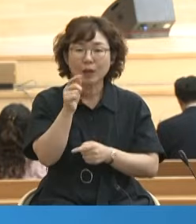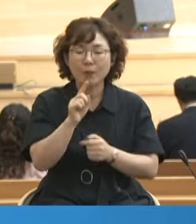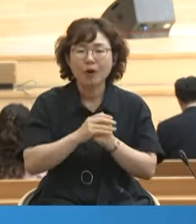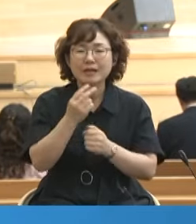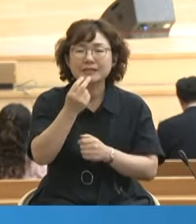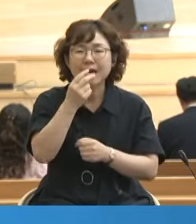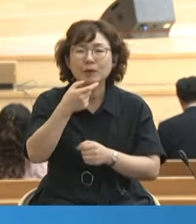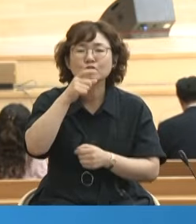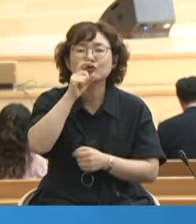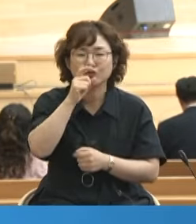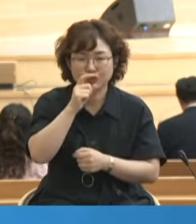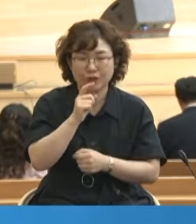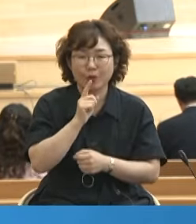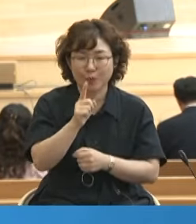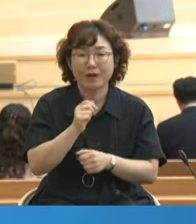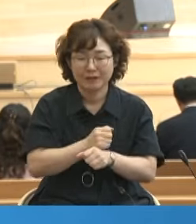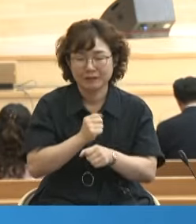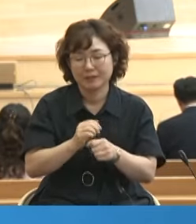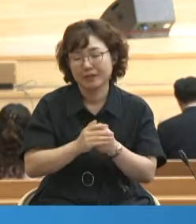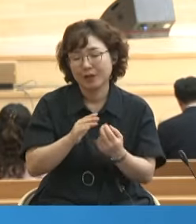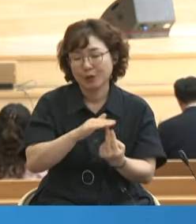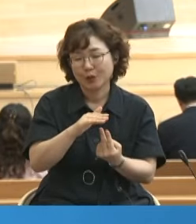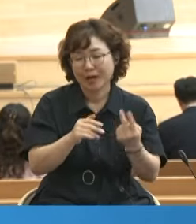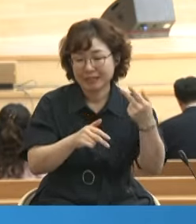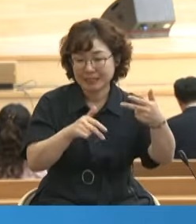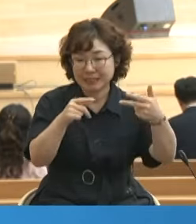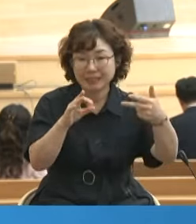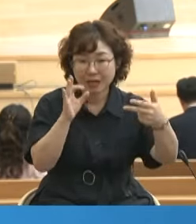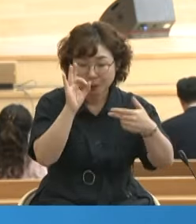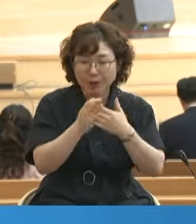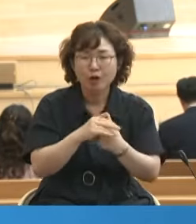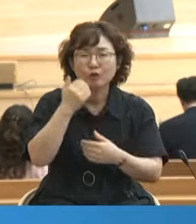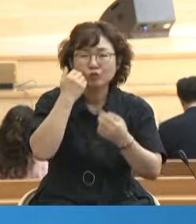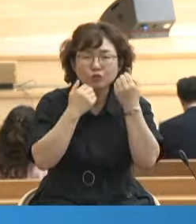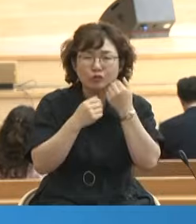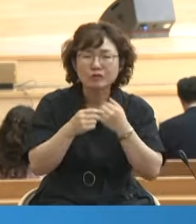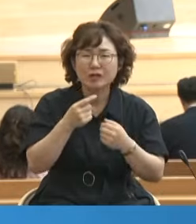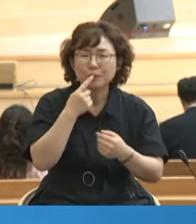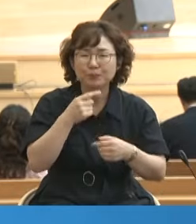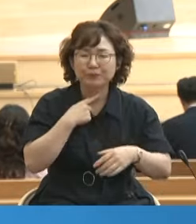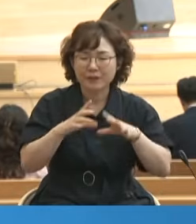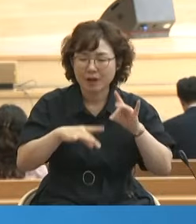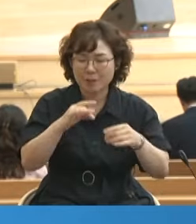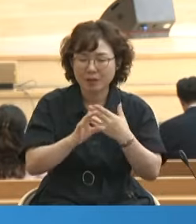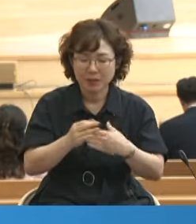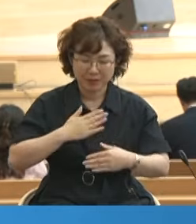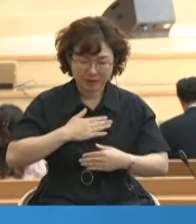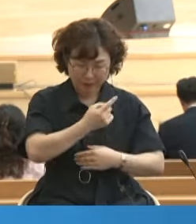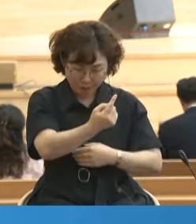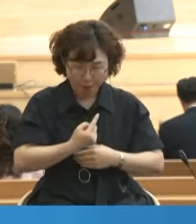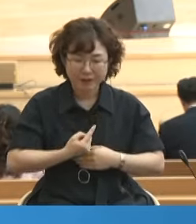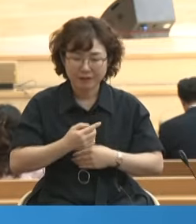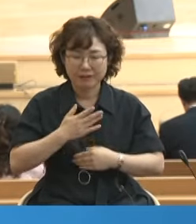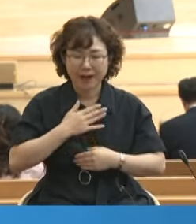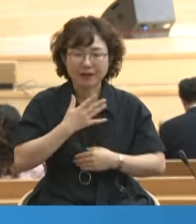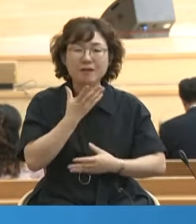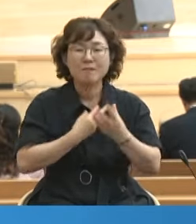말씀하셨어요. 요한복음 7장에 보면 누구든지 목마르거든 내게로 와서 마시라. 나를 믿는